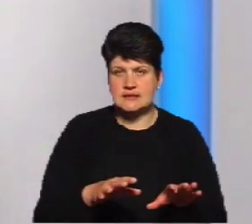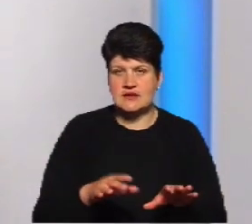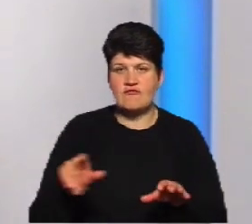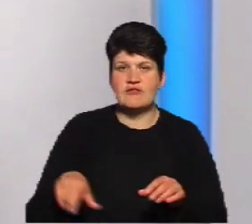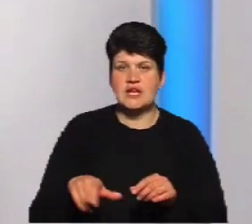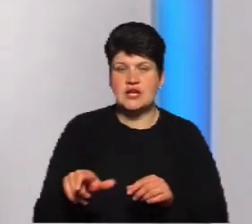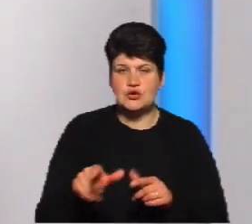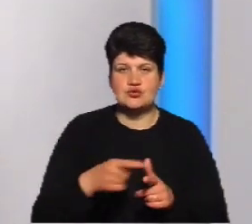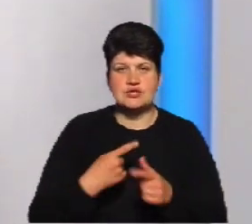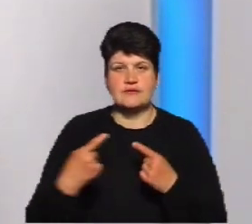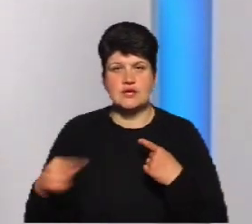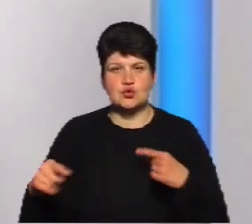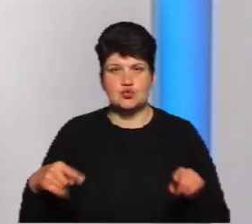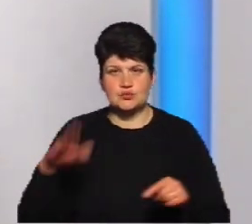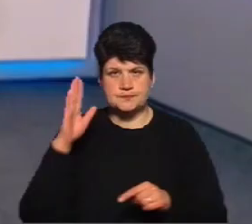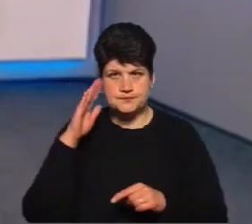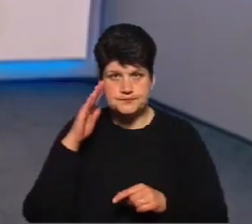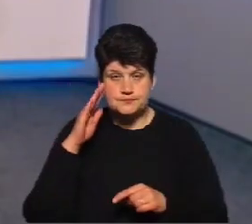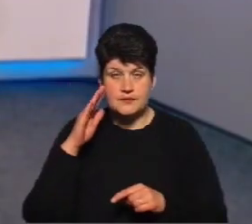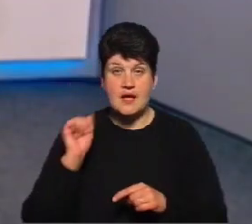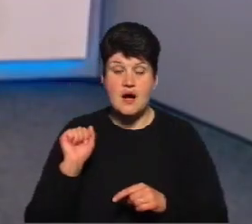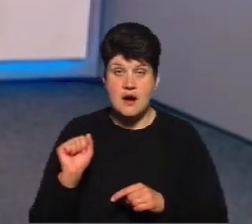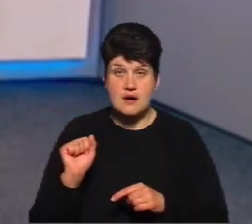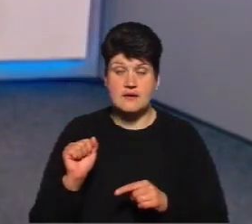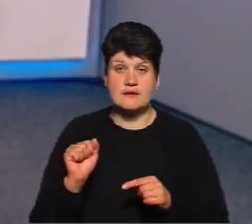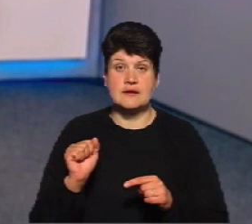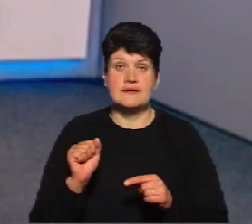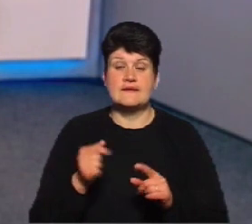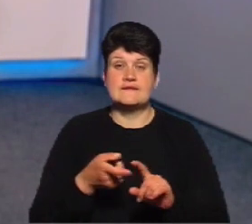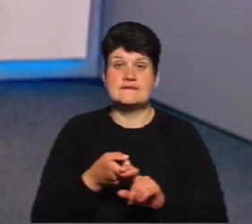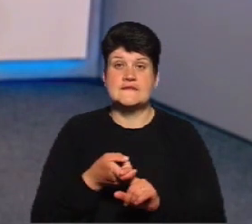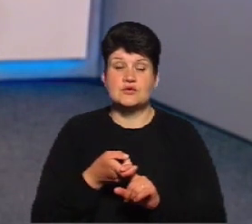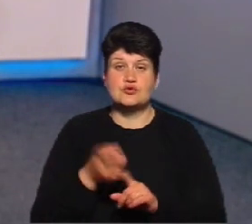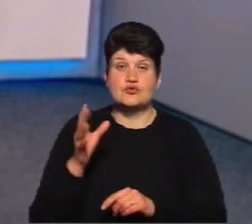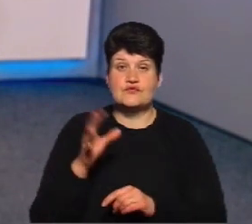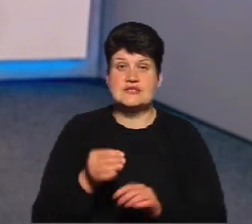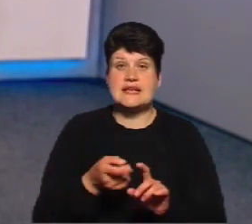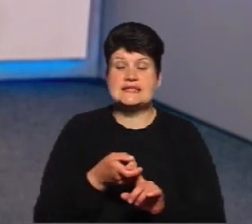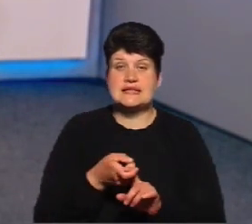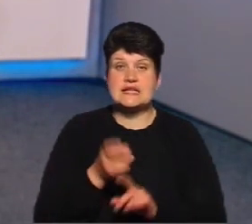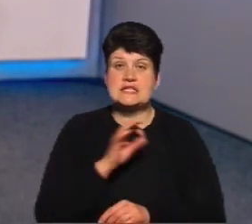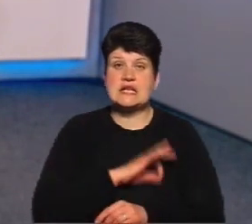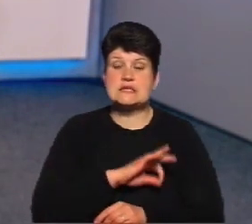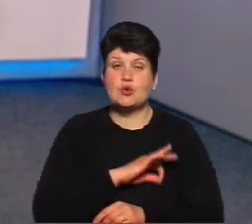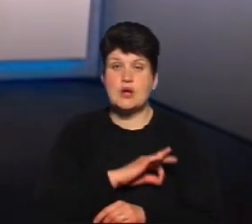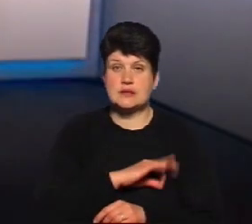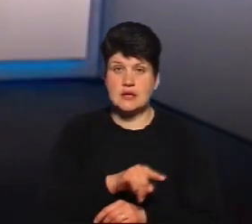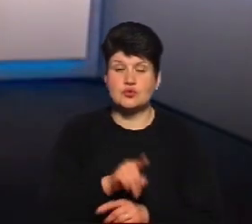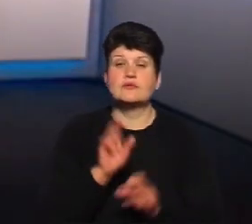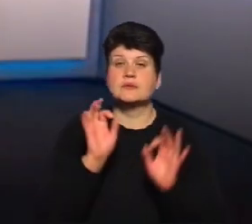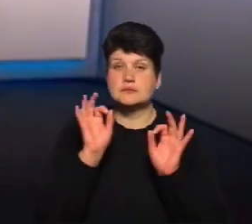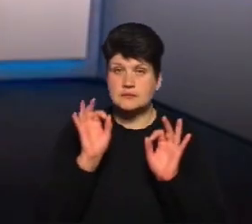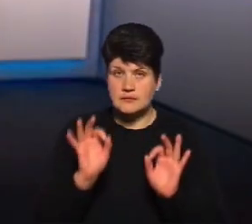іншу водойму. А відносно, все залежить від експлуатації. Тут ви дуже правильно